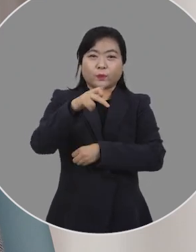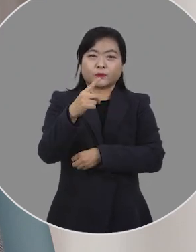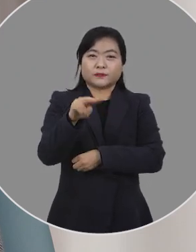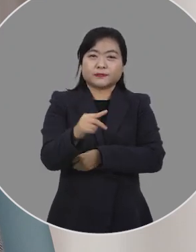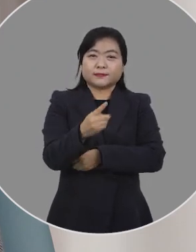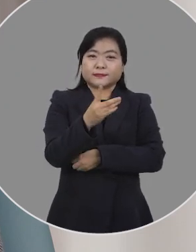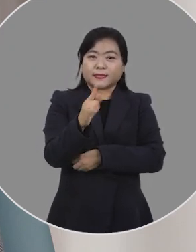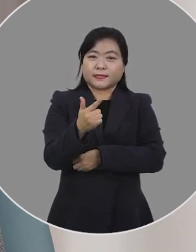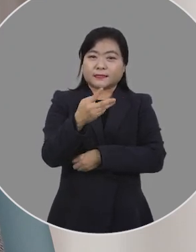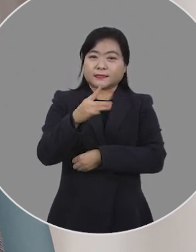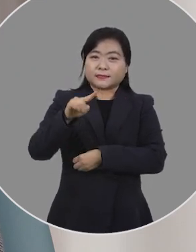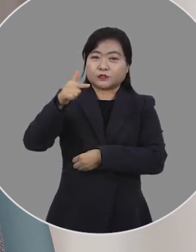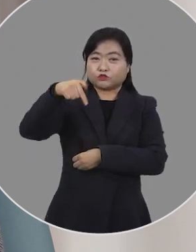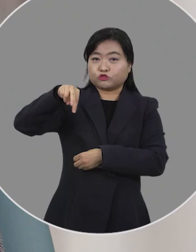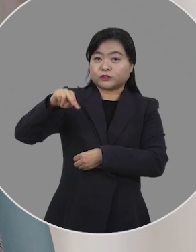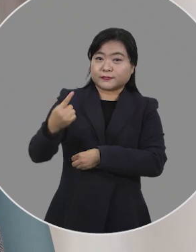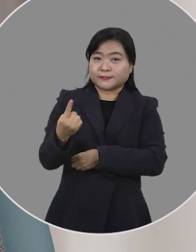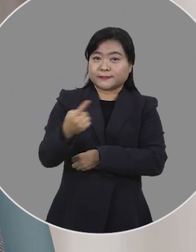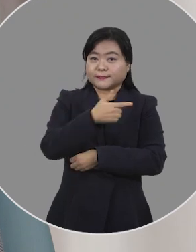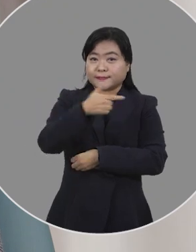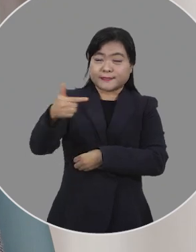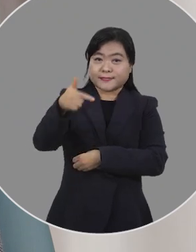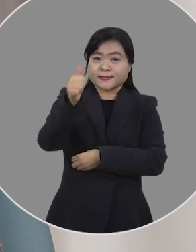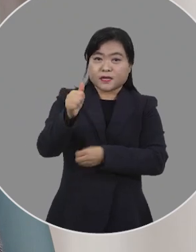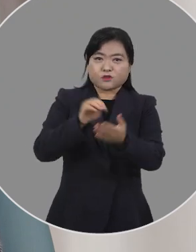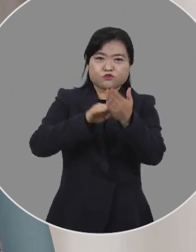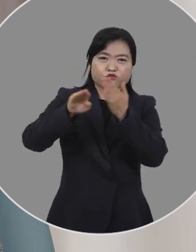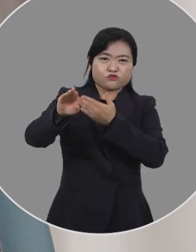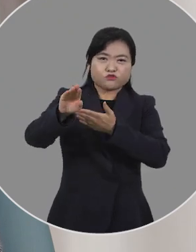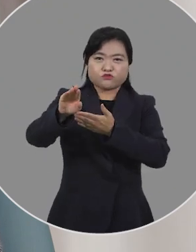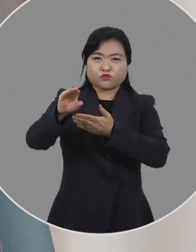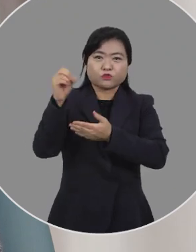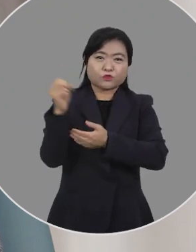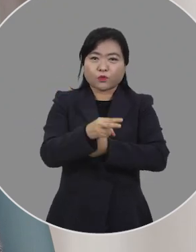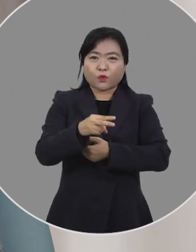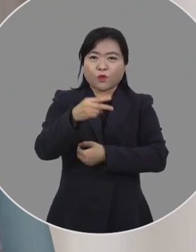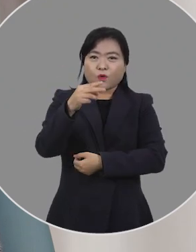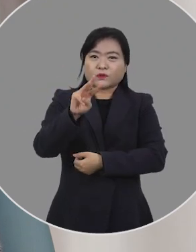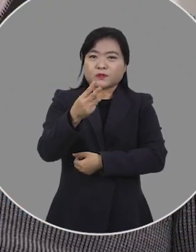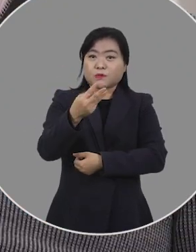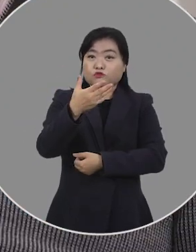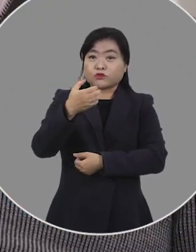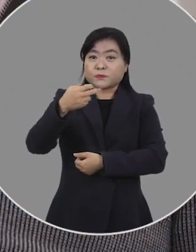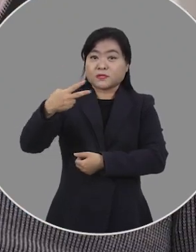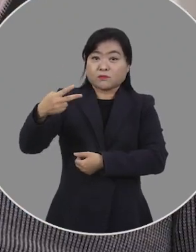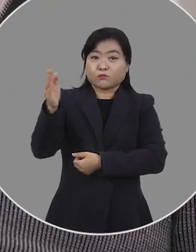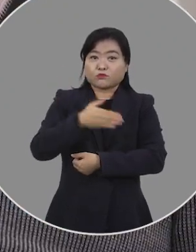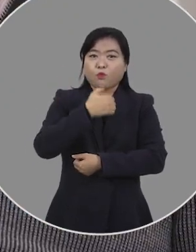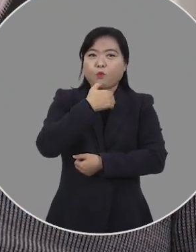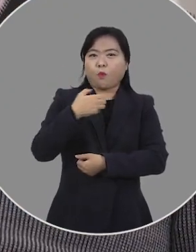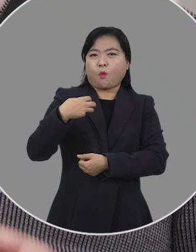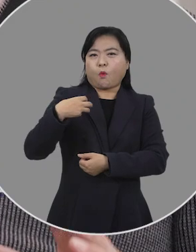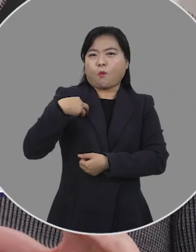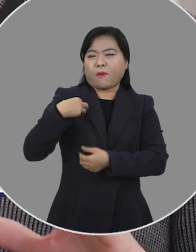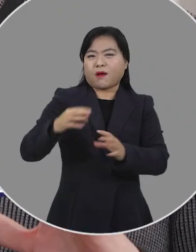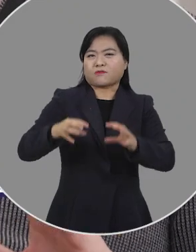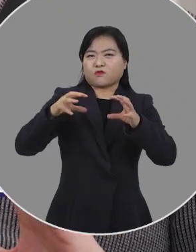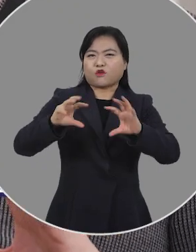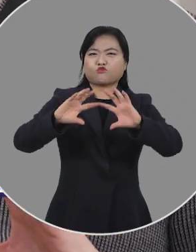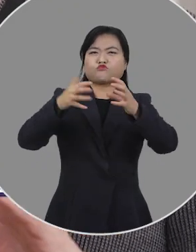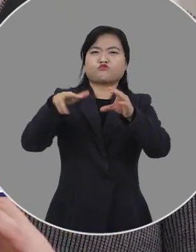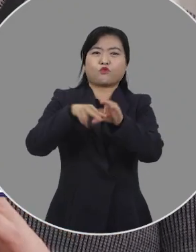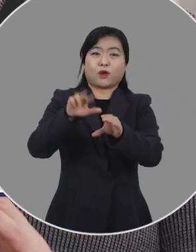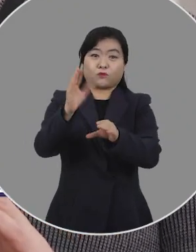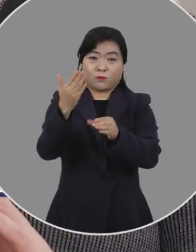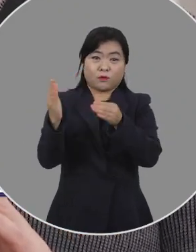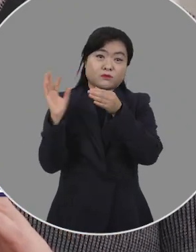대제 이후에, 그리고 서서히 392년부터 그리스도교가 로마 제국의 국교가 되면서요. 네. 오히려 가장